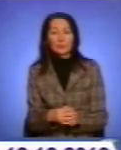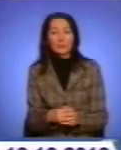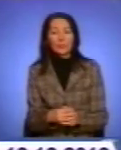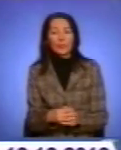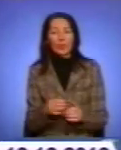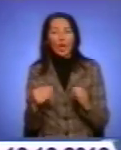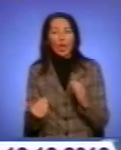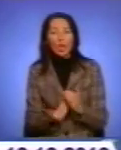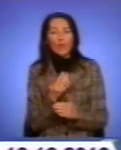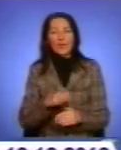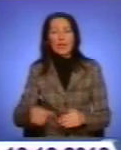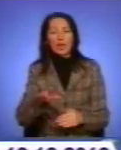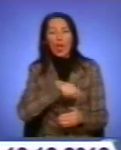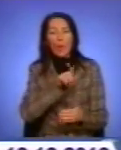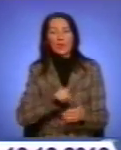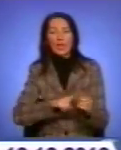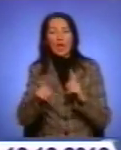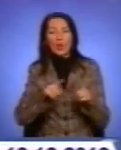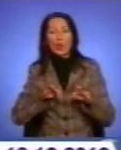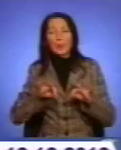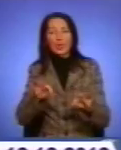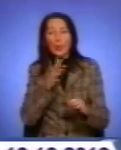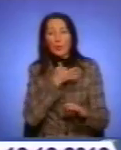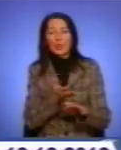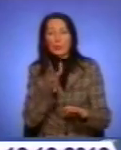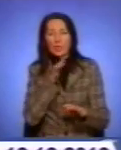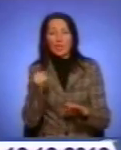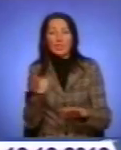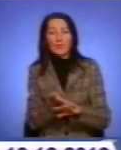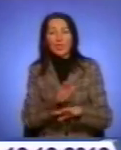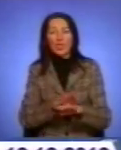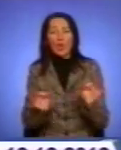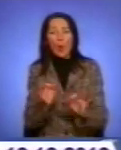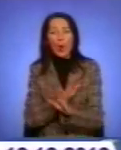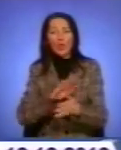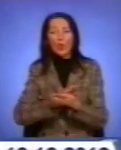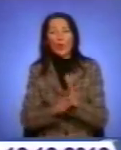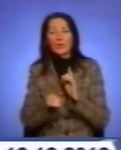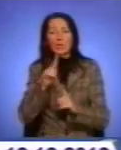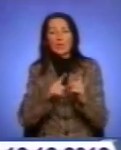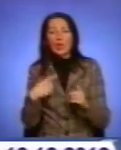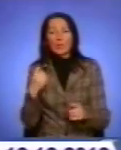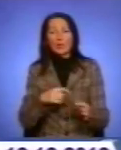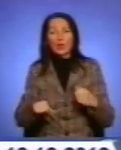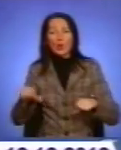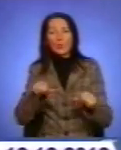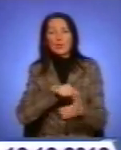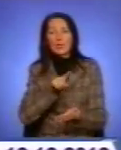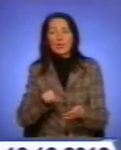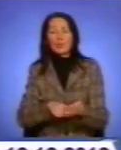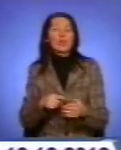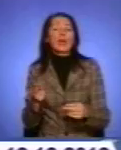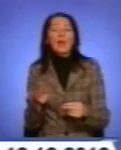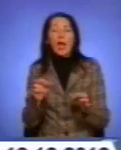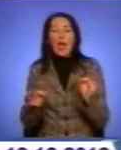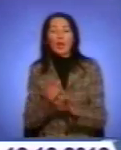І до новин краю. Питання руху автотранспорту під час важких погодних умов на засіданні обласної комісії з питань техногенно-екологічної безпеки